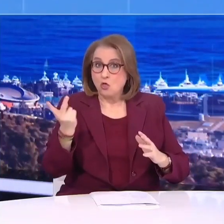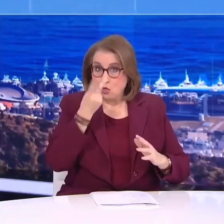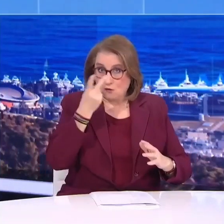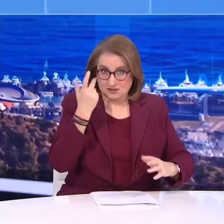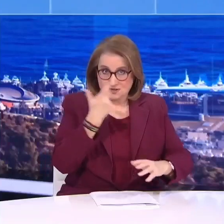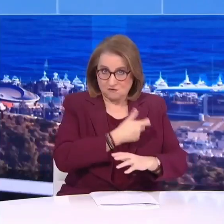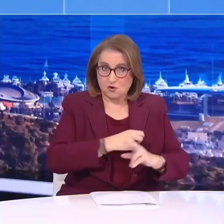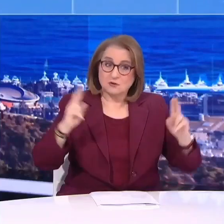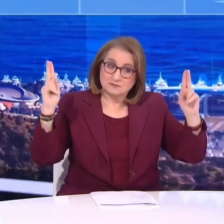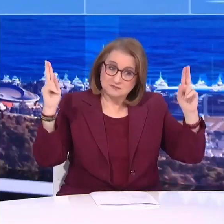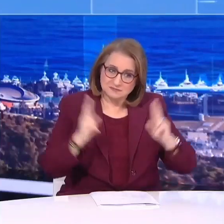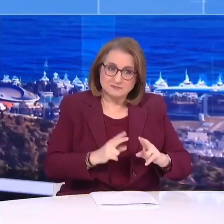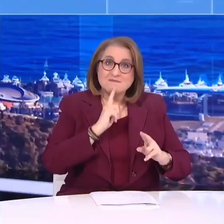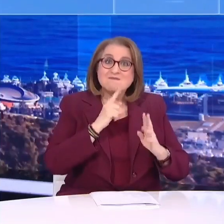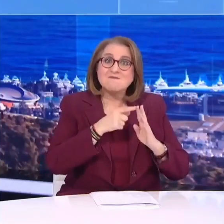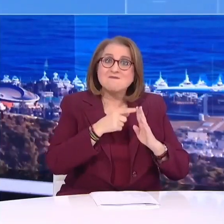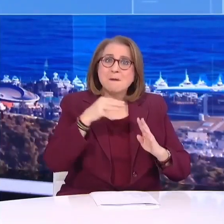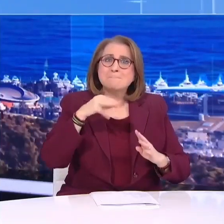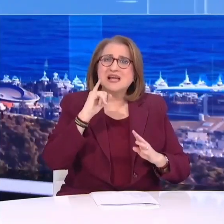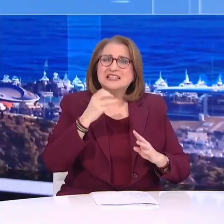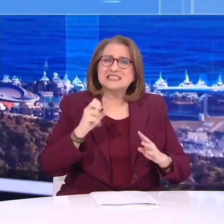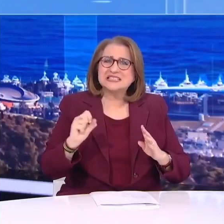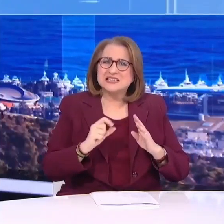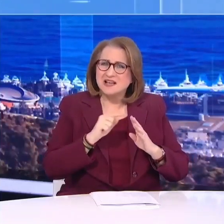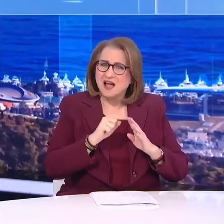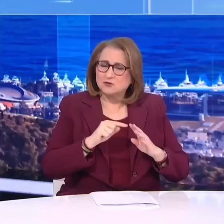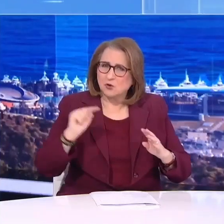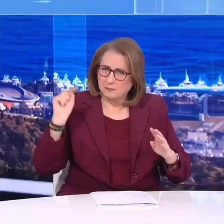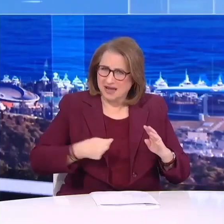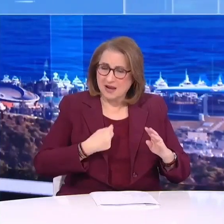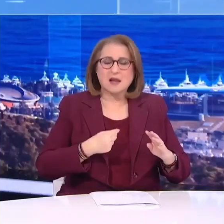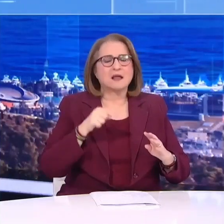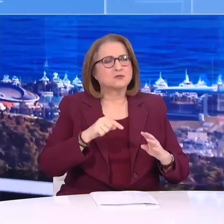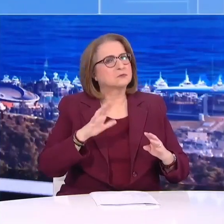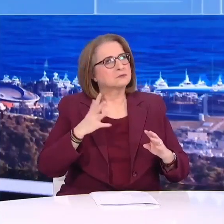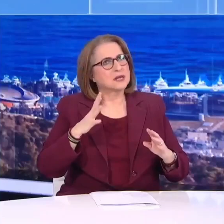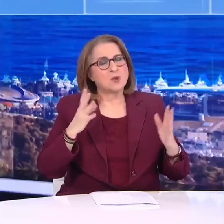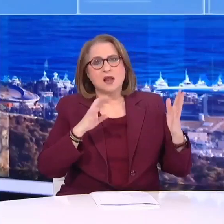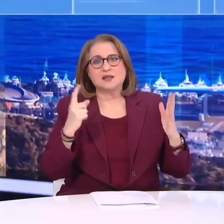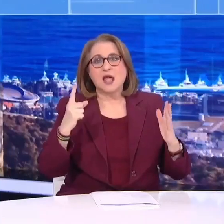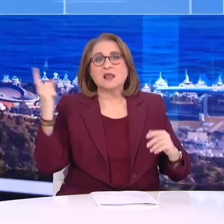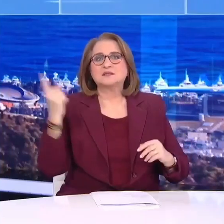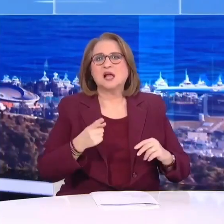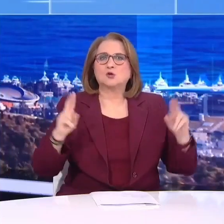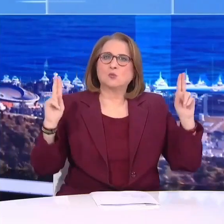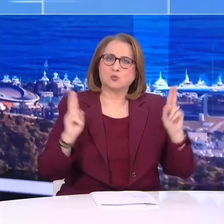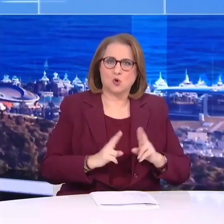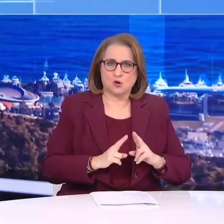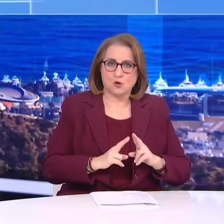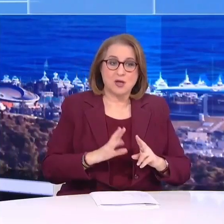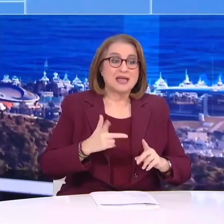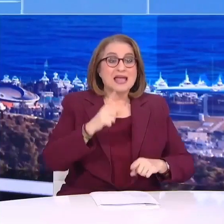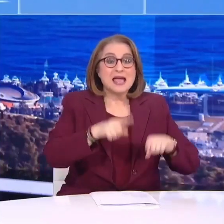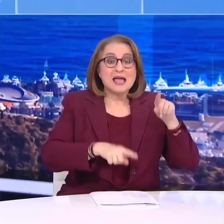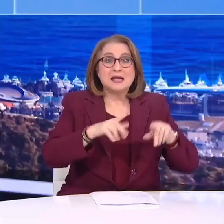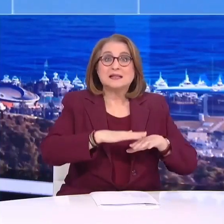κατά 91% και αναφέρει ότι όλα τα παιδιά που εμφάνισαν σοβαρό MISC και μπήκαν στο